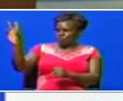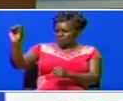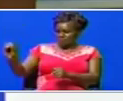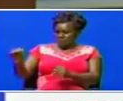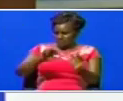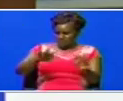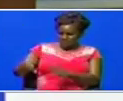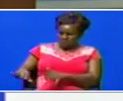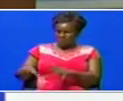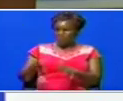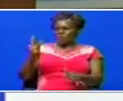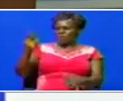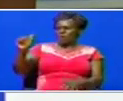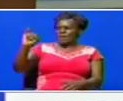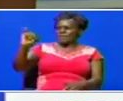Wasin Gishu,